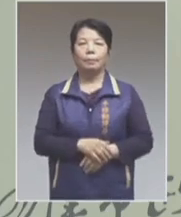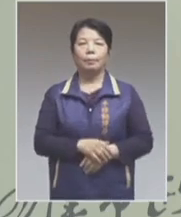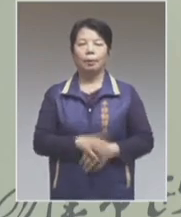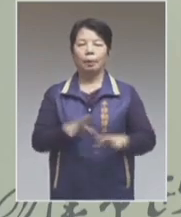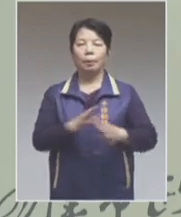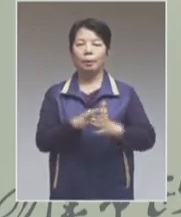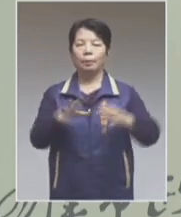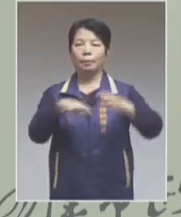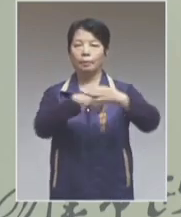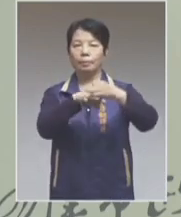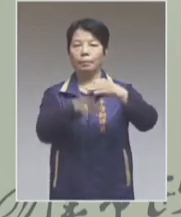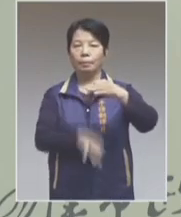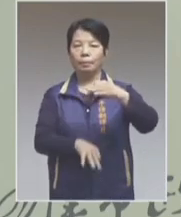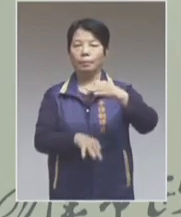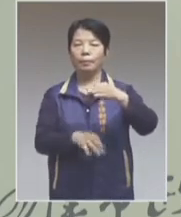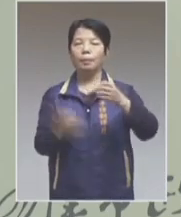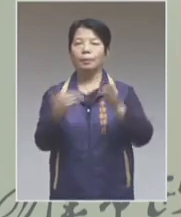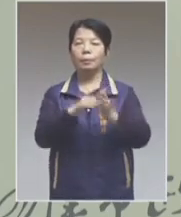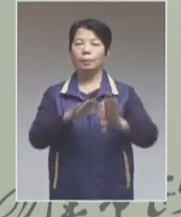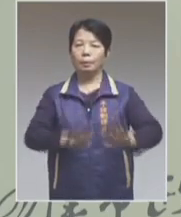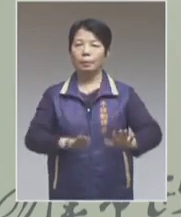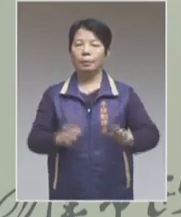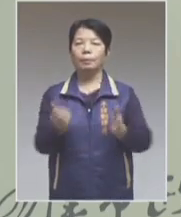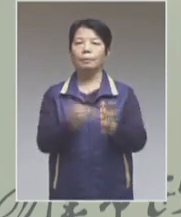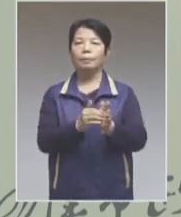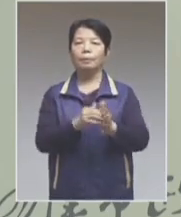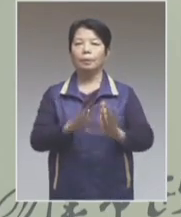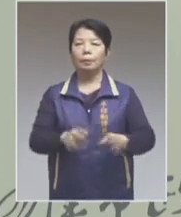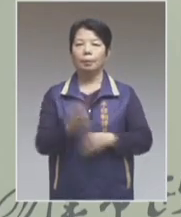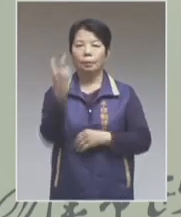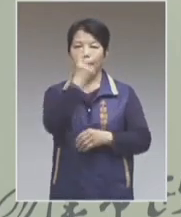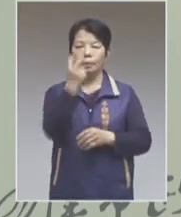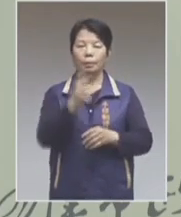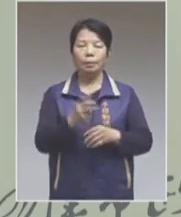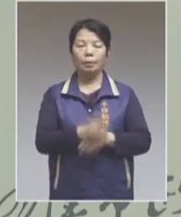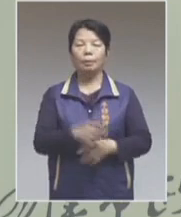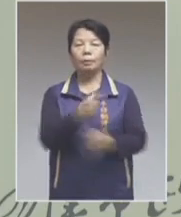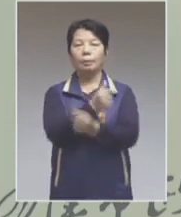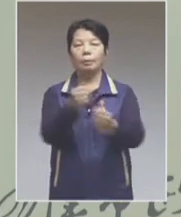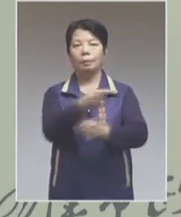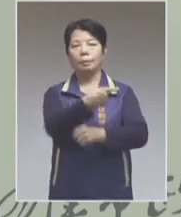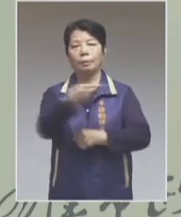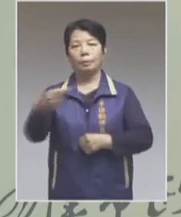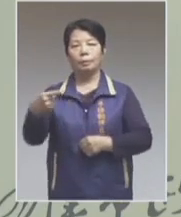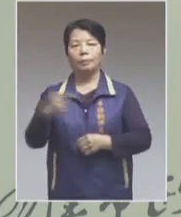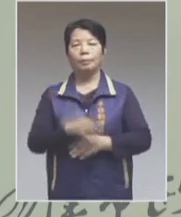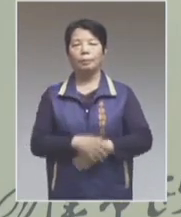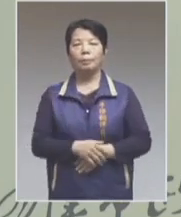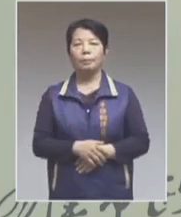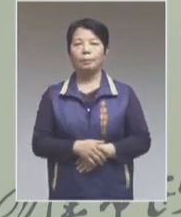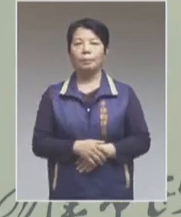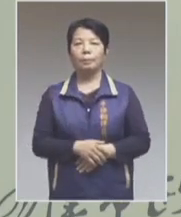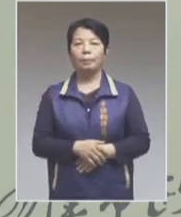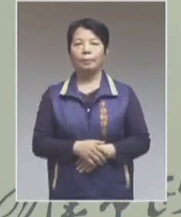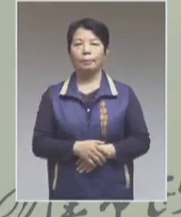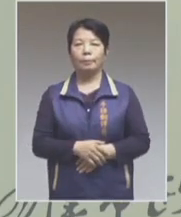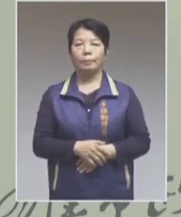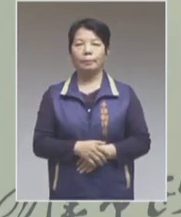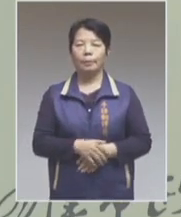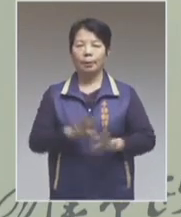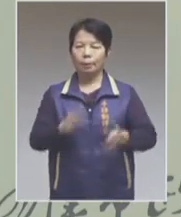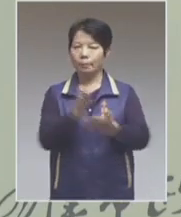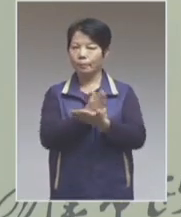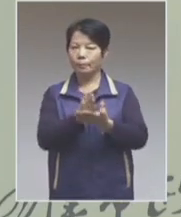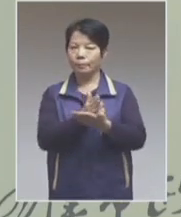框列到今天为止所有的检查都是阴性，好、哦，那所以这个部分我们的判